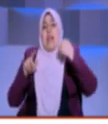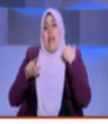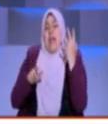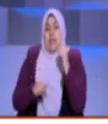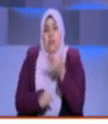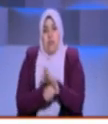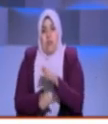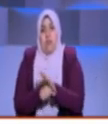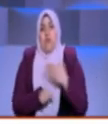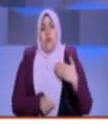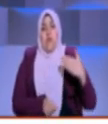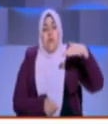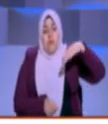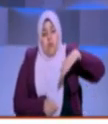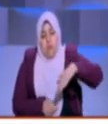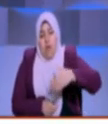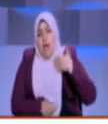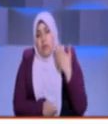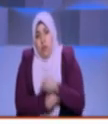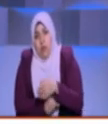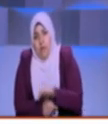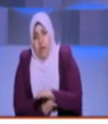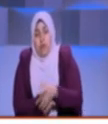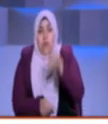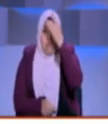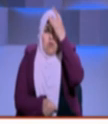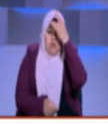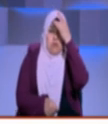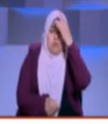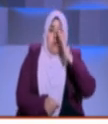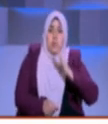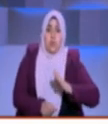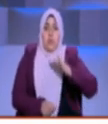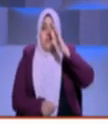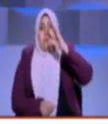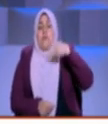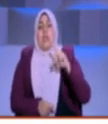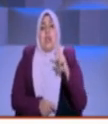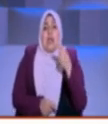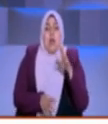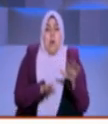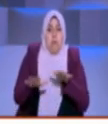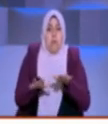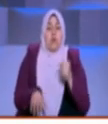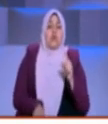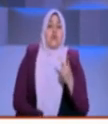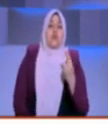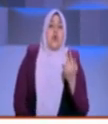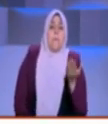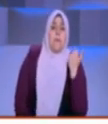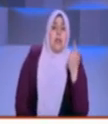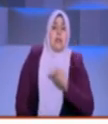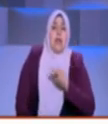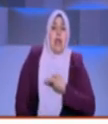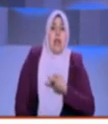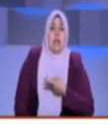الهبوط في حالات الوفيات والإصابات، ولكن الارتباك حدث يومي الثلاثاء والأربعاء، لم تكن